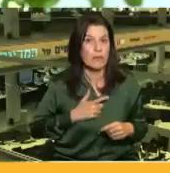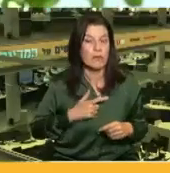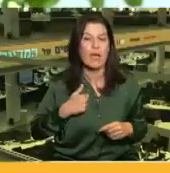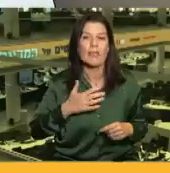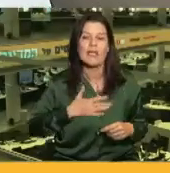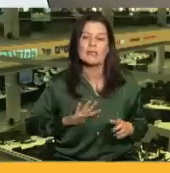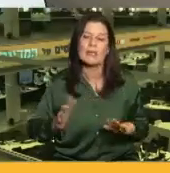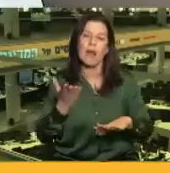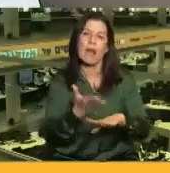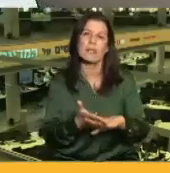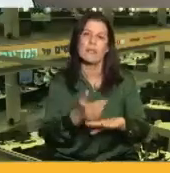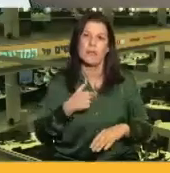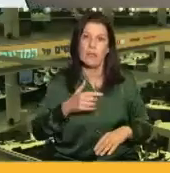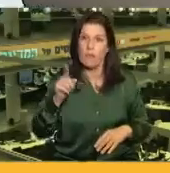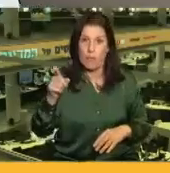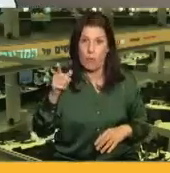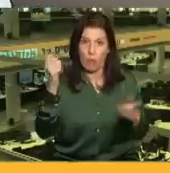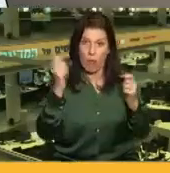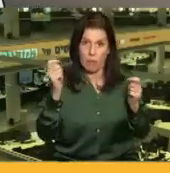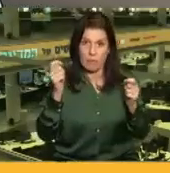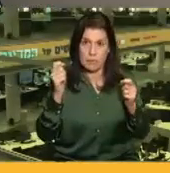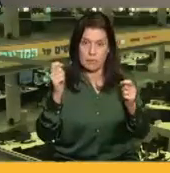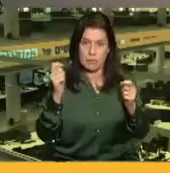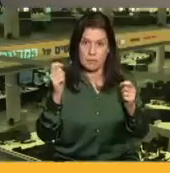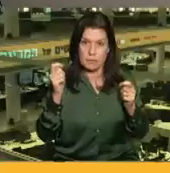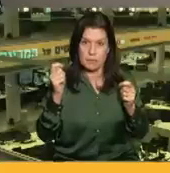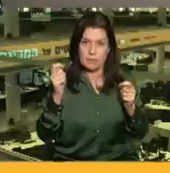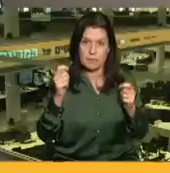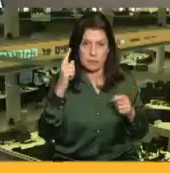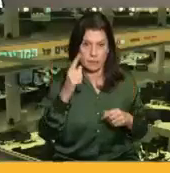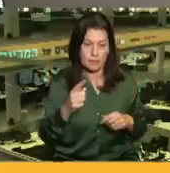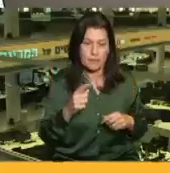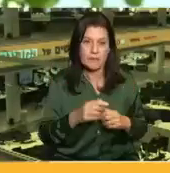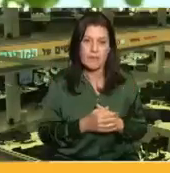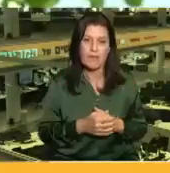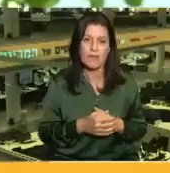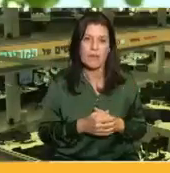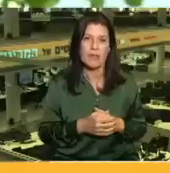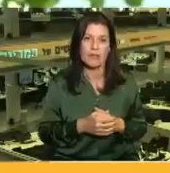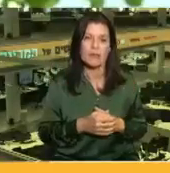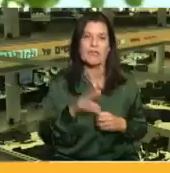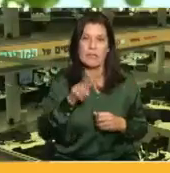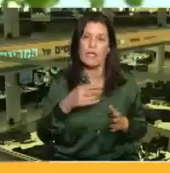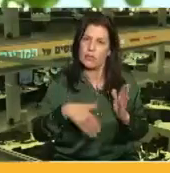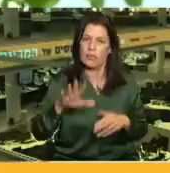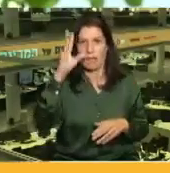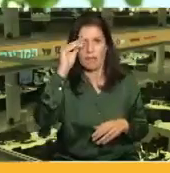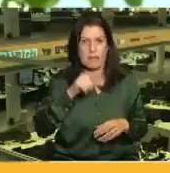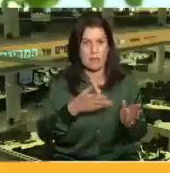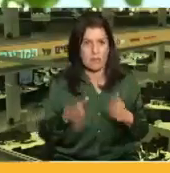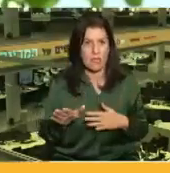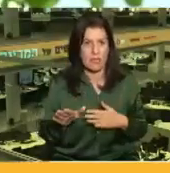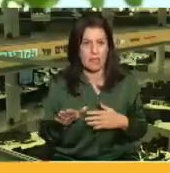להציף את זה. אמרתי, אני רוצה שתראה, הוא היה בהלם. כי את יודעת, וזה בסדר, זאת אומרת, יש יותר גברים, וזה בסדר, גם